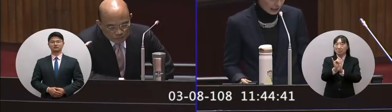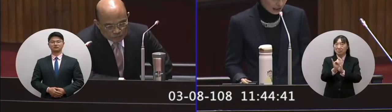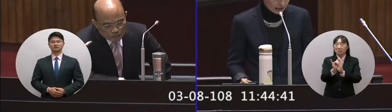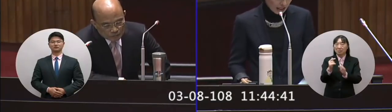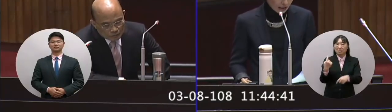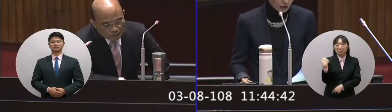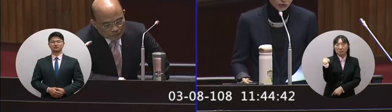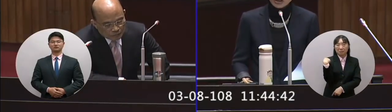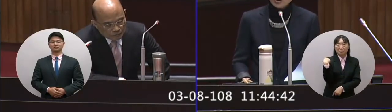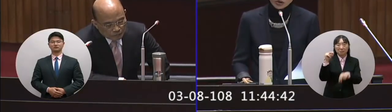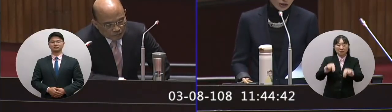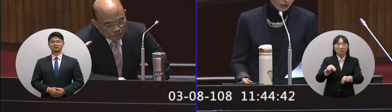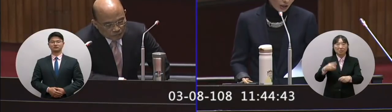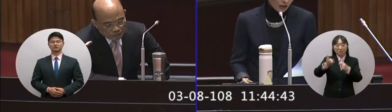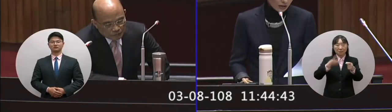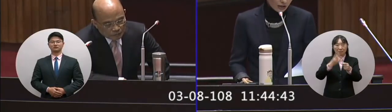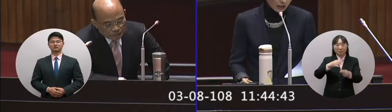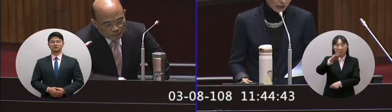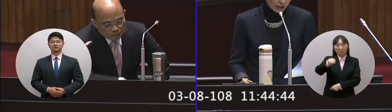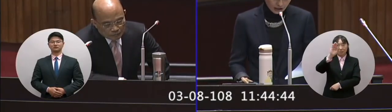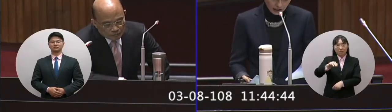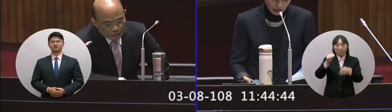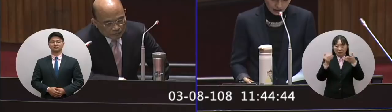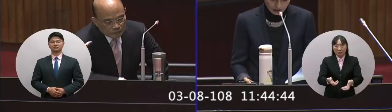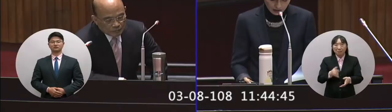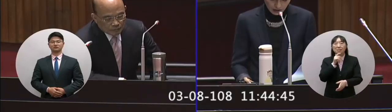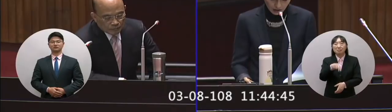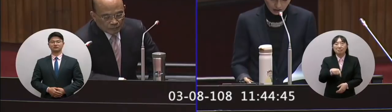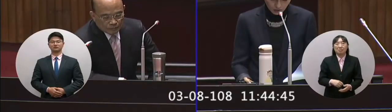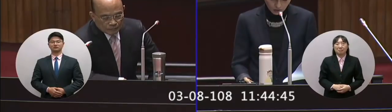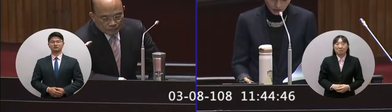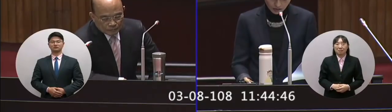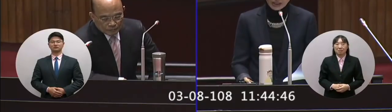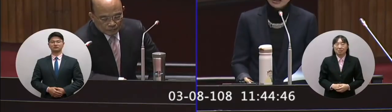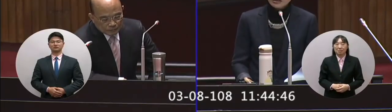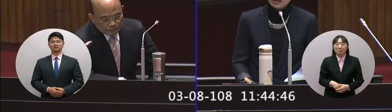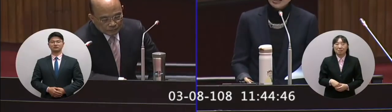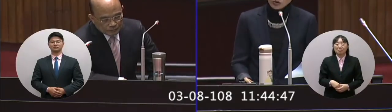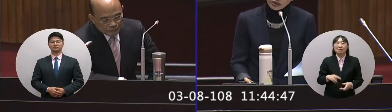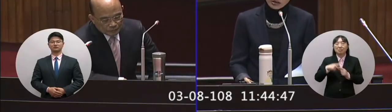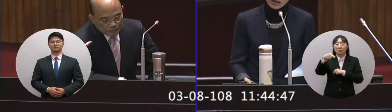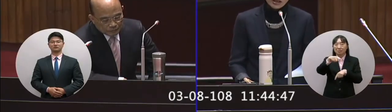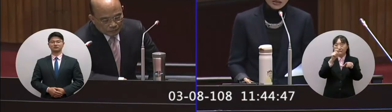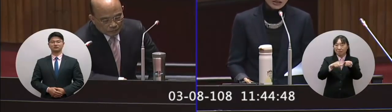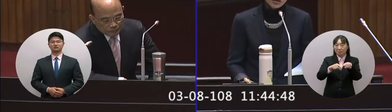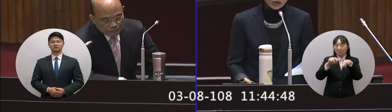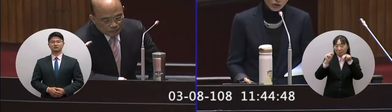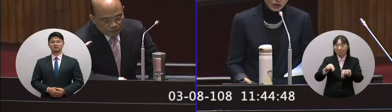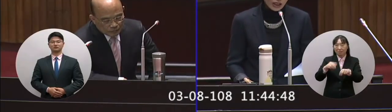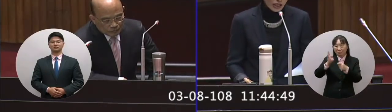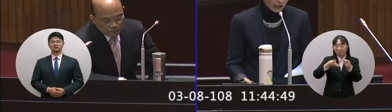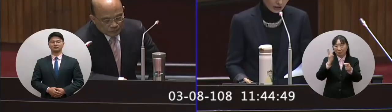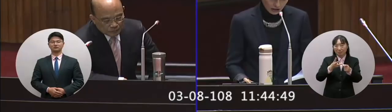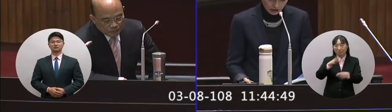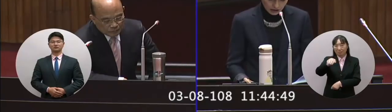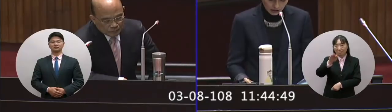了大概3年9000吨，这个跟这个 Westmatic 这家公司签了